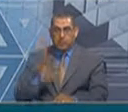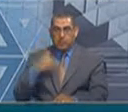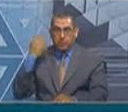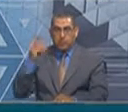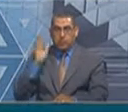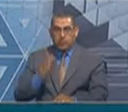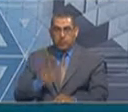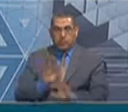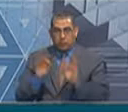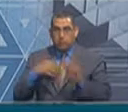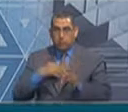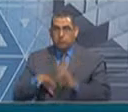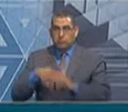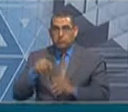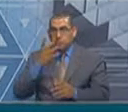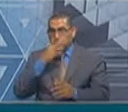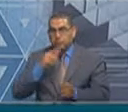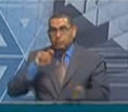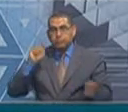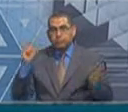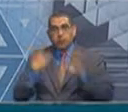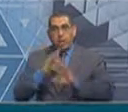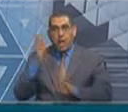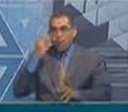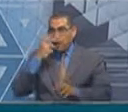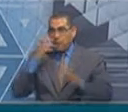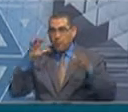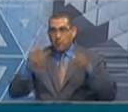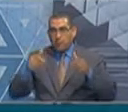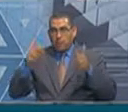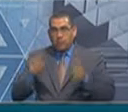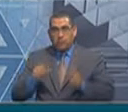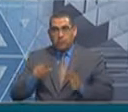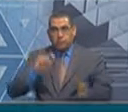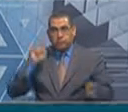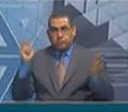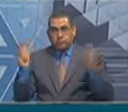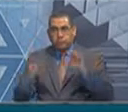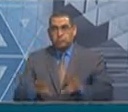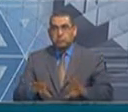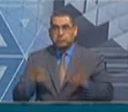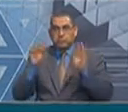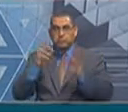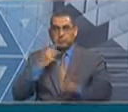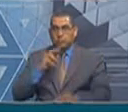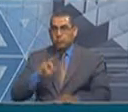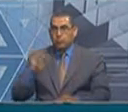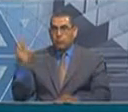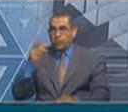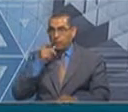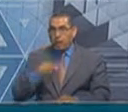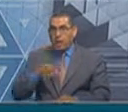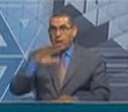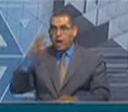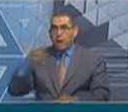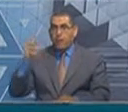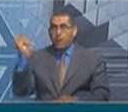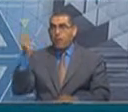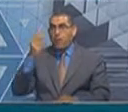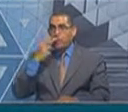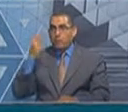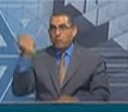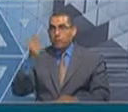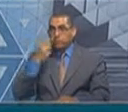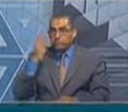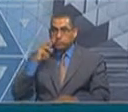طبعا بتحول المنطقه من شكل الى شكل اخر، بجوار متحف الحضاره وامامك الاعلى من القلعه من الناحيه الثانيه وجبل المقطم، فالمنظر طبعا وكمان